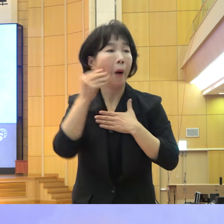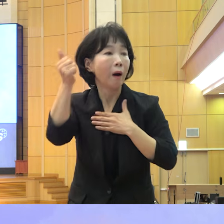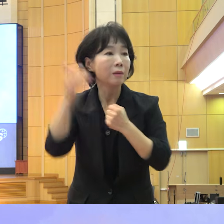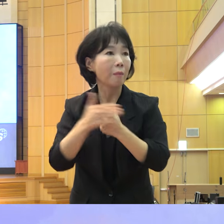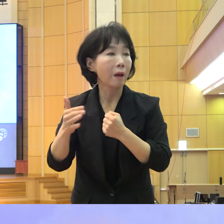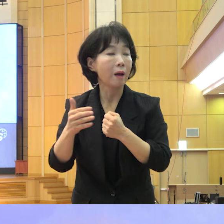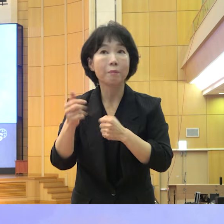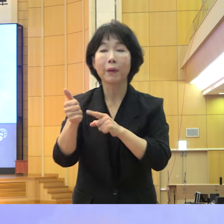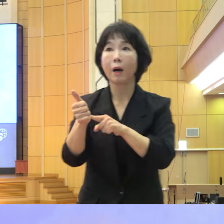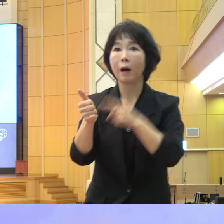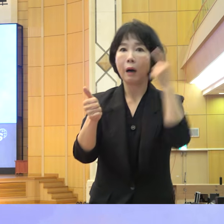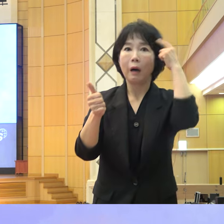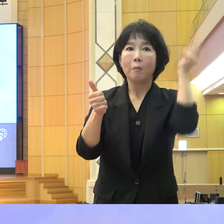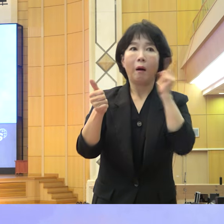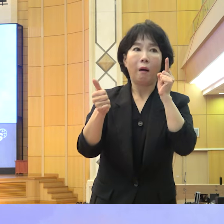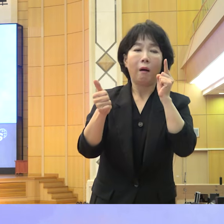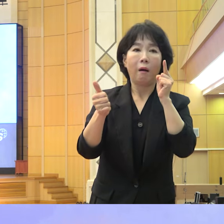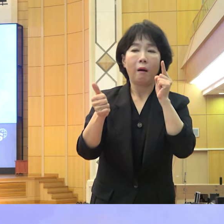예수 믿는 사람을